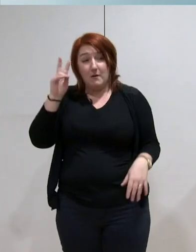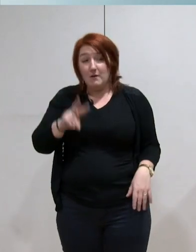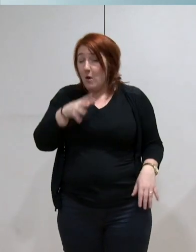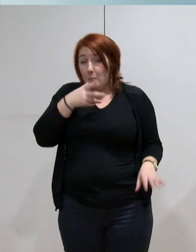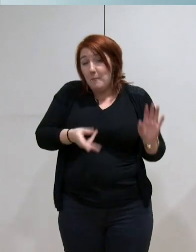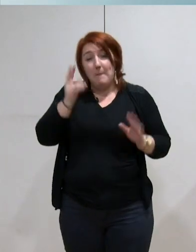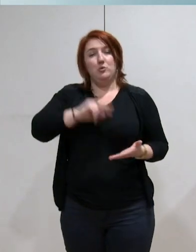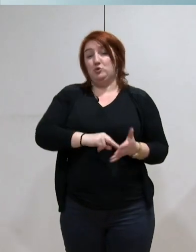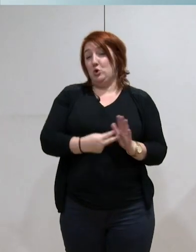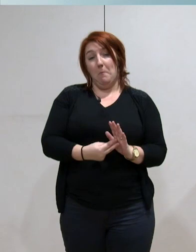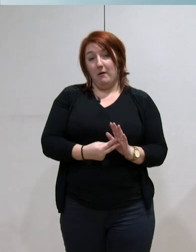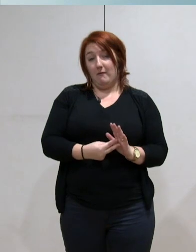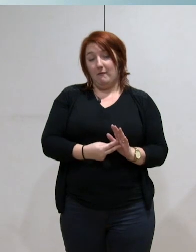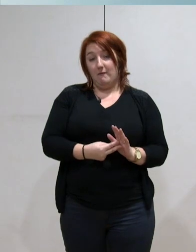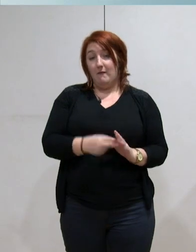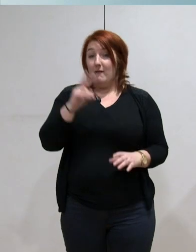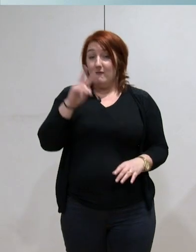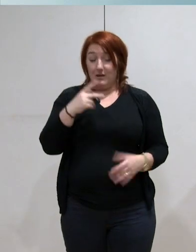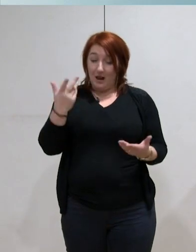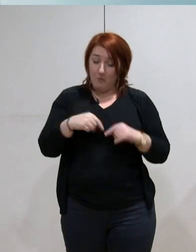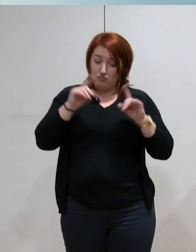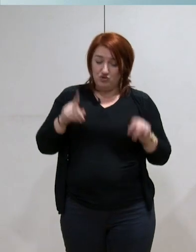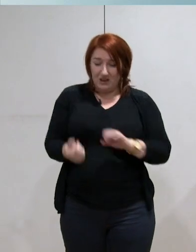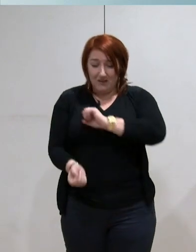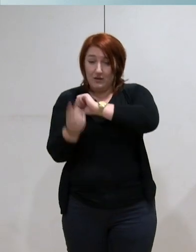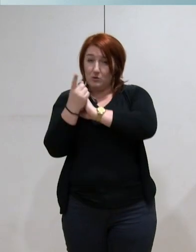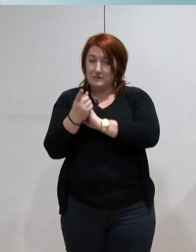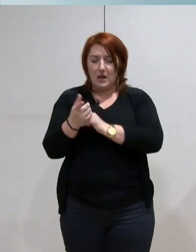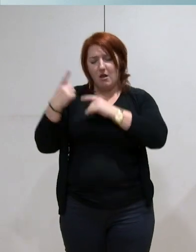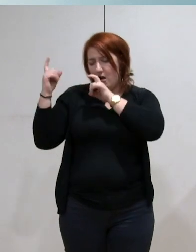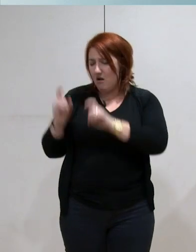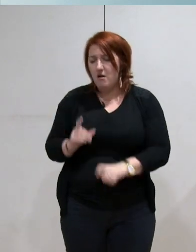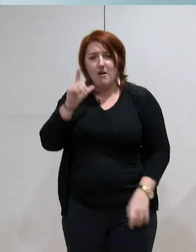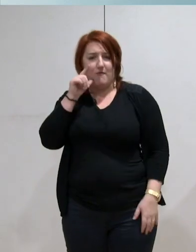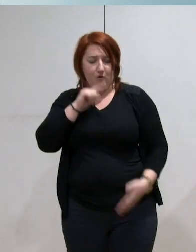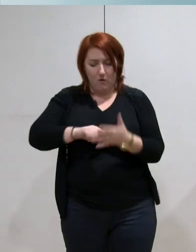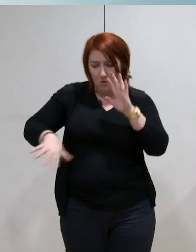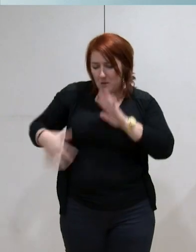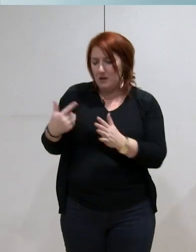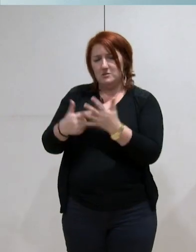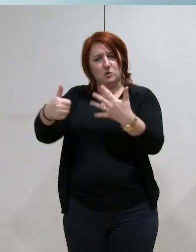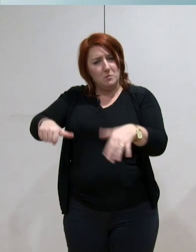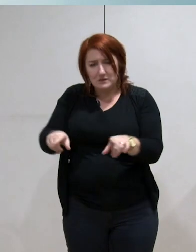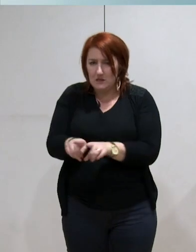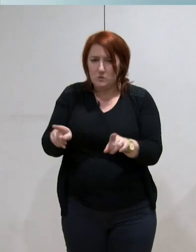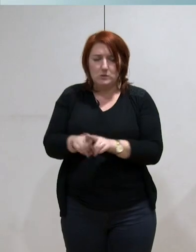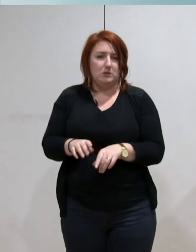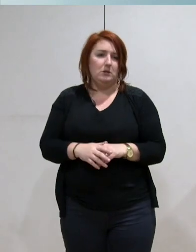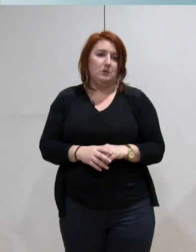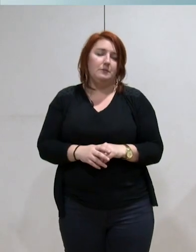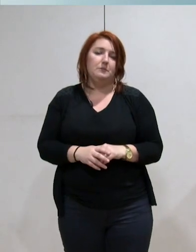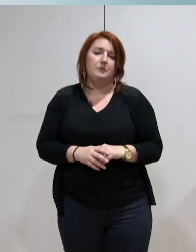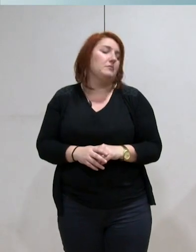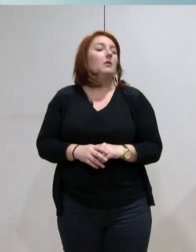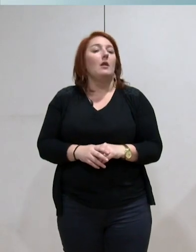que cette fête s'inscrit dans le cadre d'un budget événementiel très contraint en baisse en 2015 et en 2016